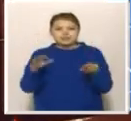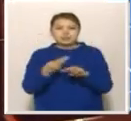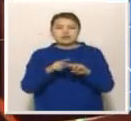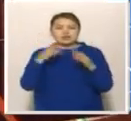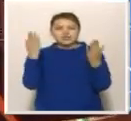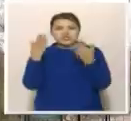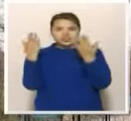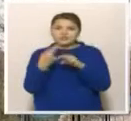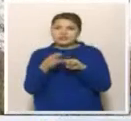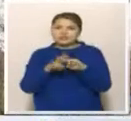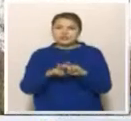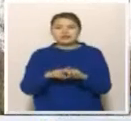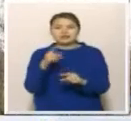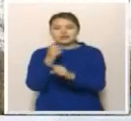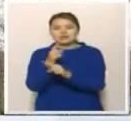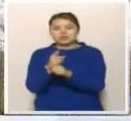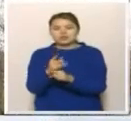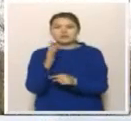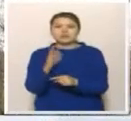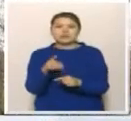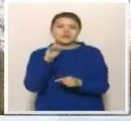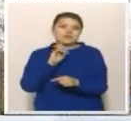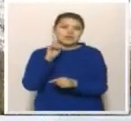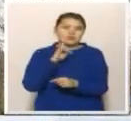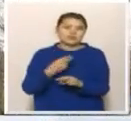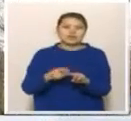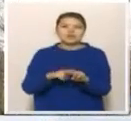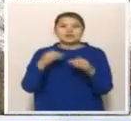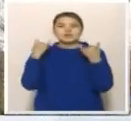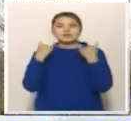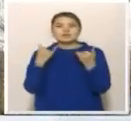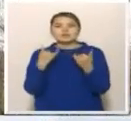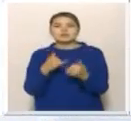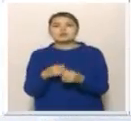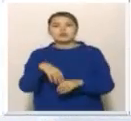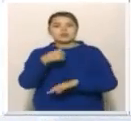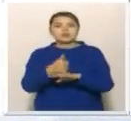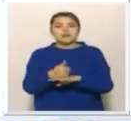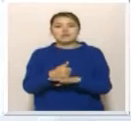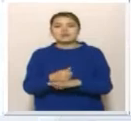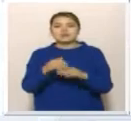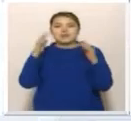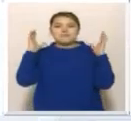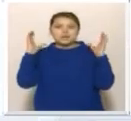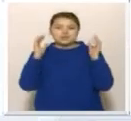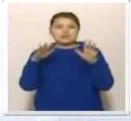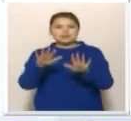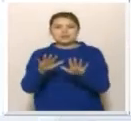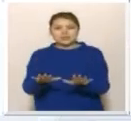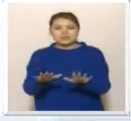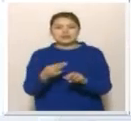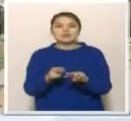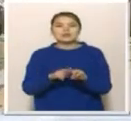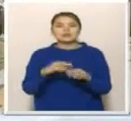brifingte Qazaqstan musulmandar dini baskarmasının Mangıstau oblısı boyunşa ökülü oblıstıq Bekidata meşitinin bas imamı Anwar Eljanov mälimdedi.